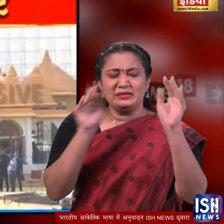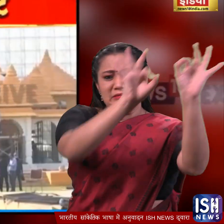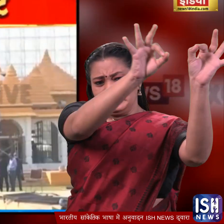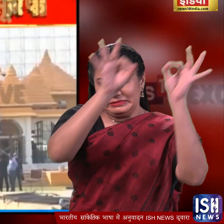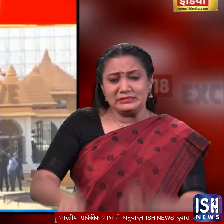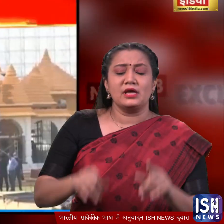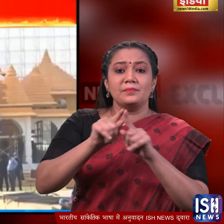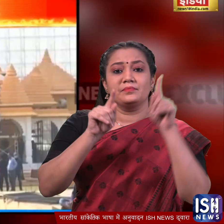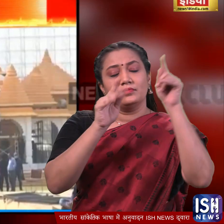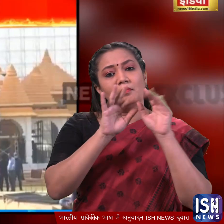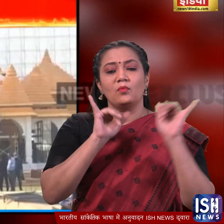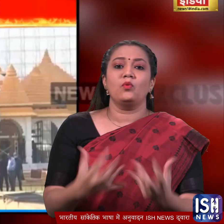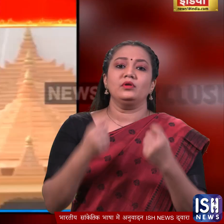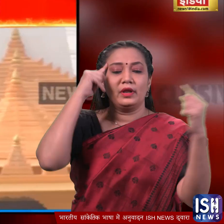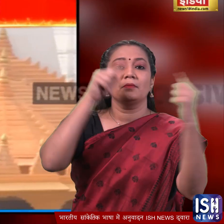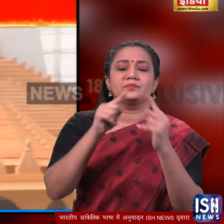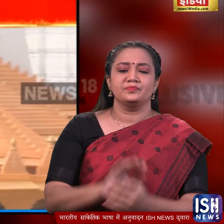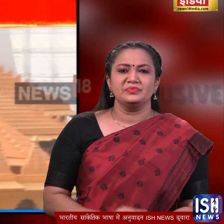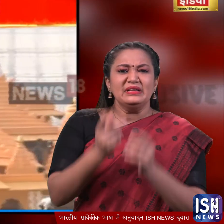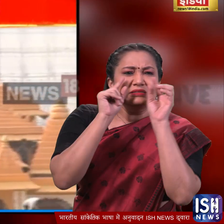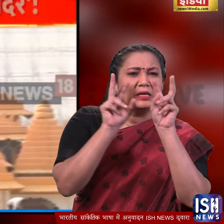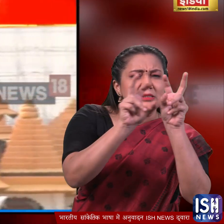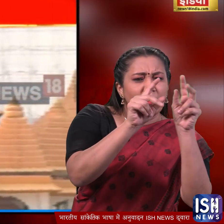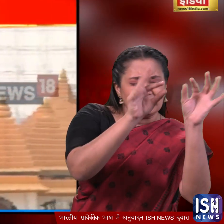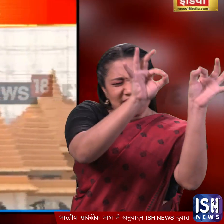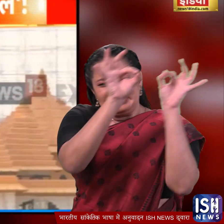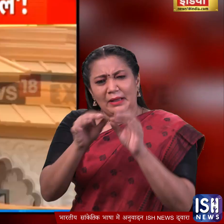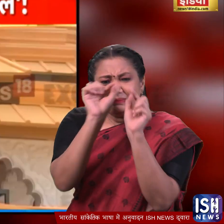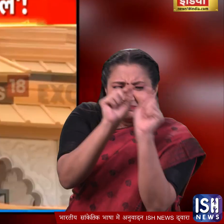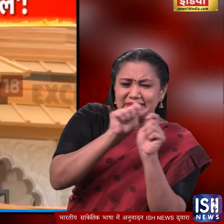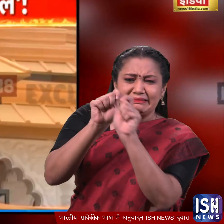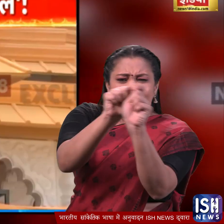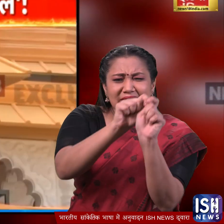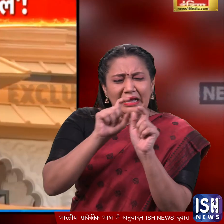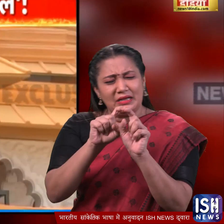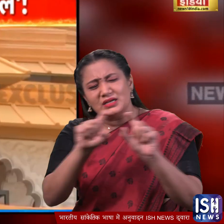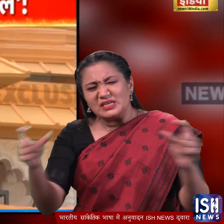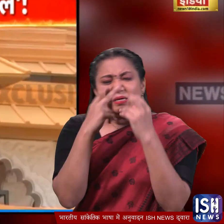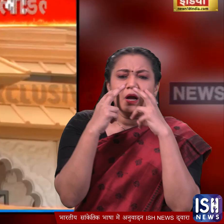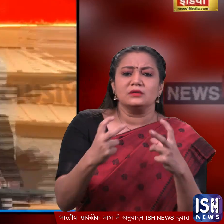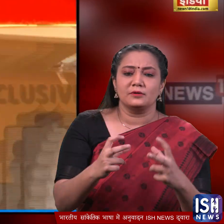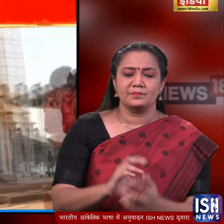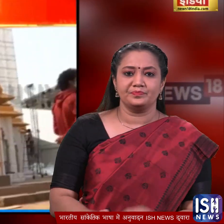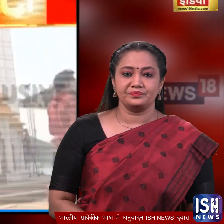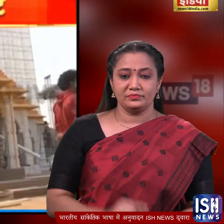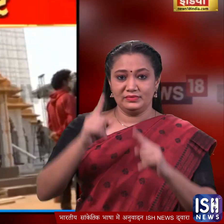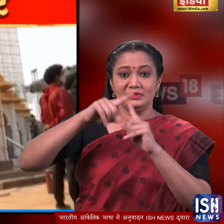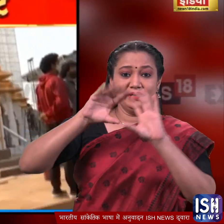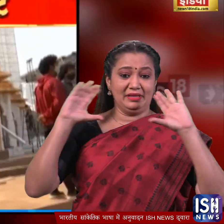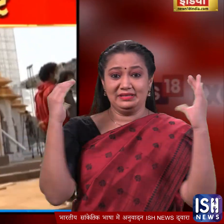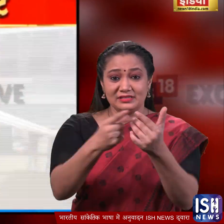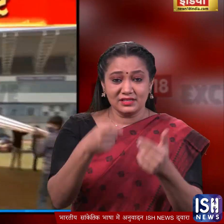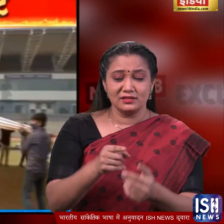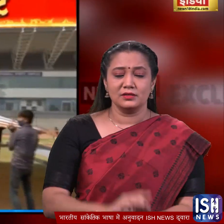हूबहू अयोध्या के राम मंदिर जैसा बने, जिसके लिए हर बारीकी पर ध्यान दिया गया और कारीगर दिन रात काम में जुटे रहे। त्यागराज स्टेडियम